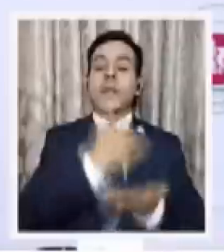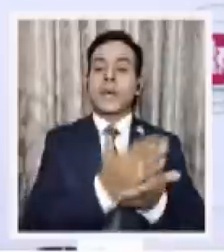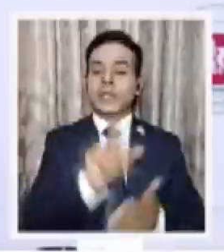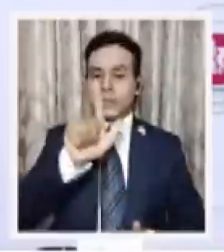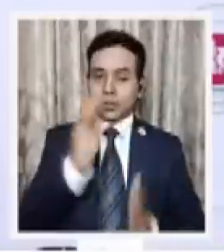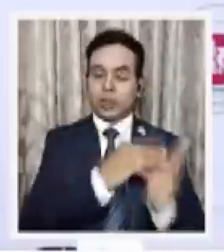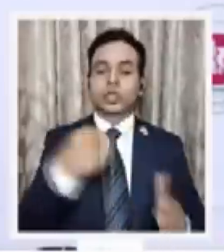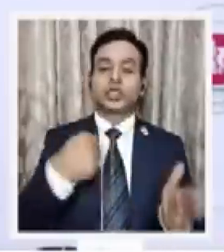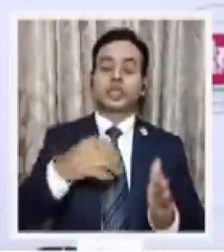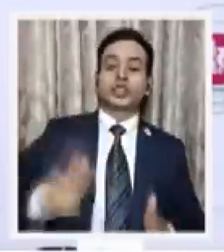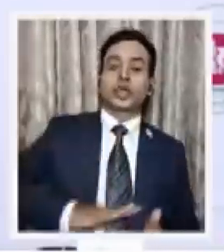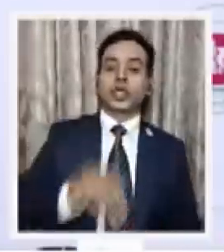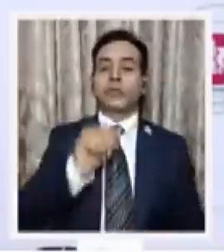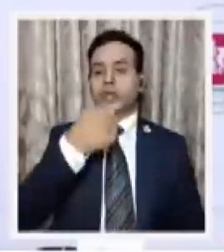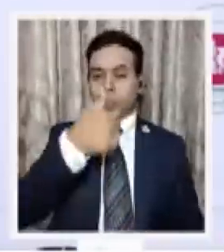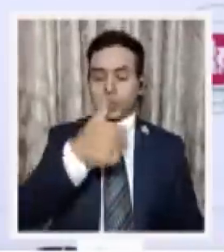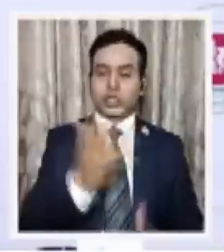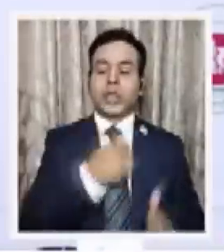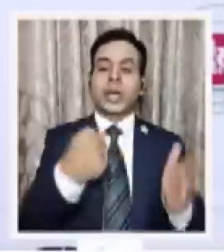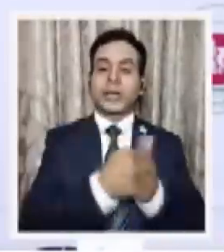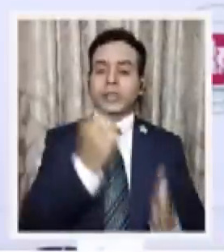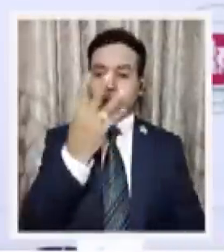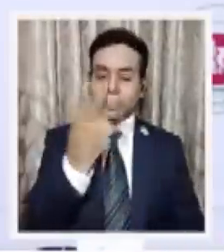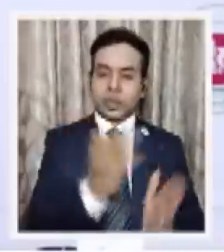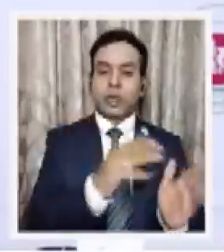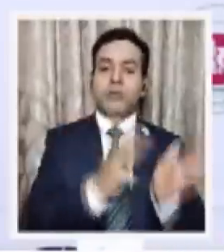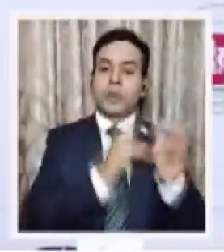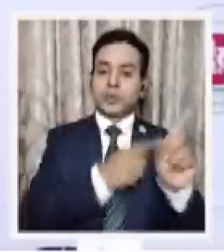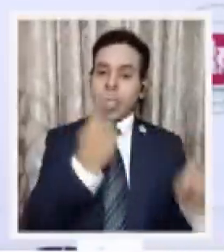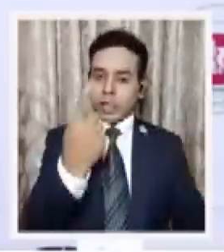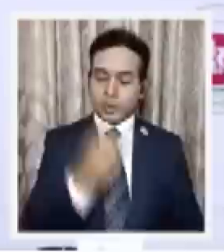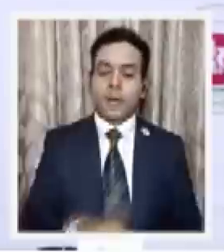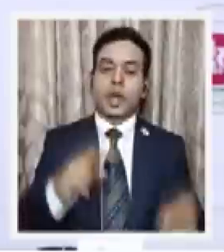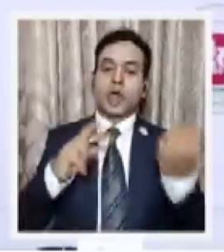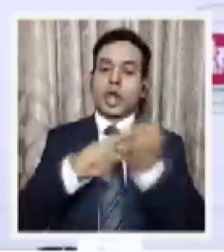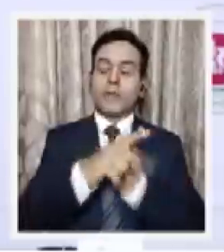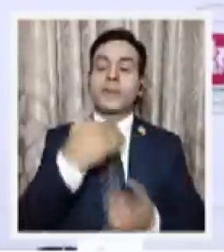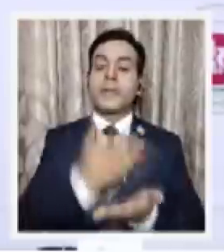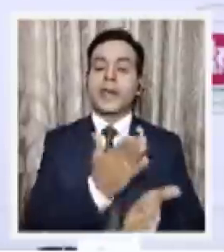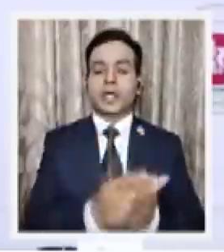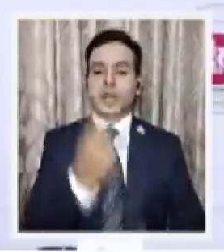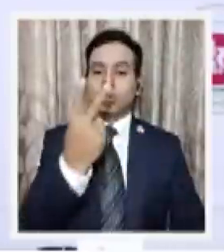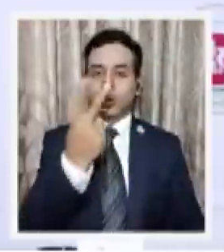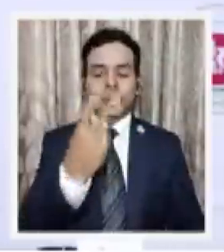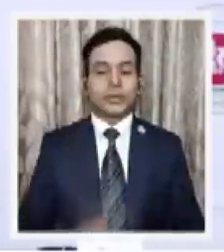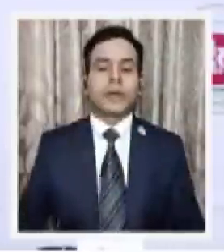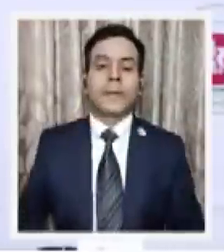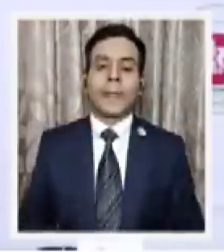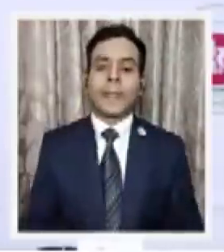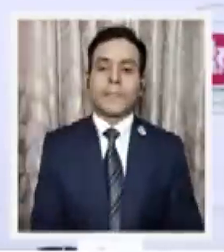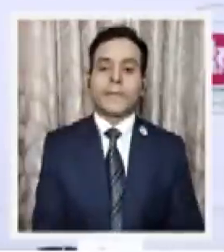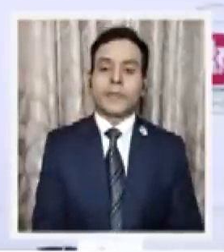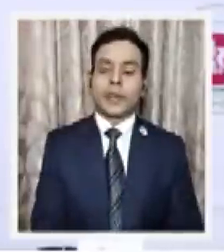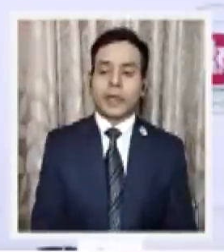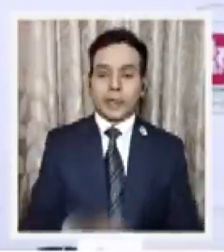রাজশাহী 4 জন, ময়মনসিংহ বিভাগ 1 জন এবং রংপুর বিভাগে 2 জন। এ পর্যন্ত বিভাগ ভিত্তিক মৃতের